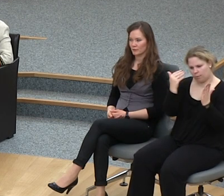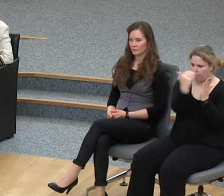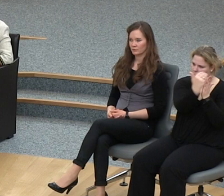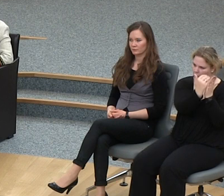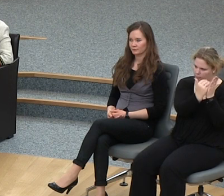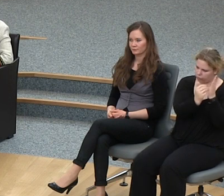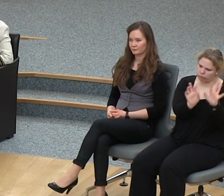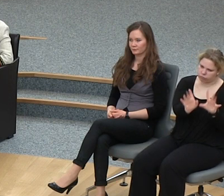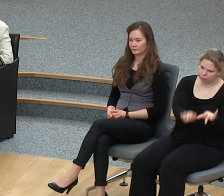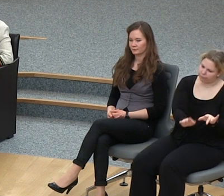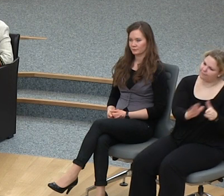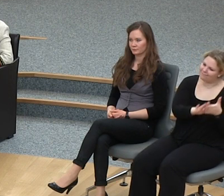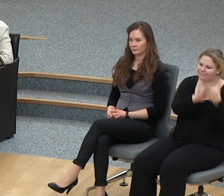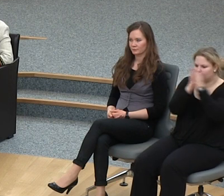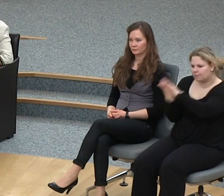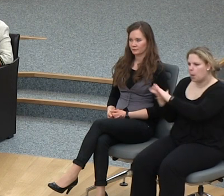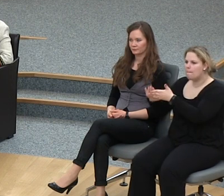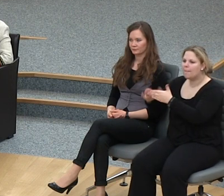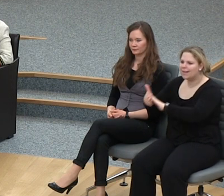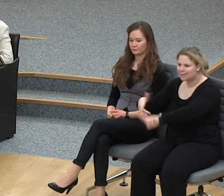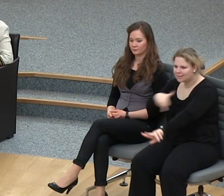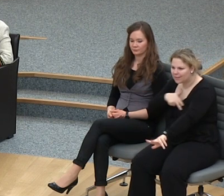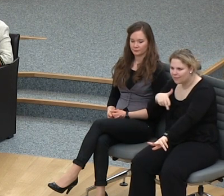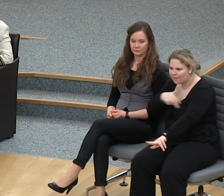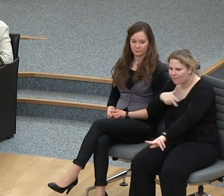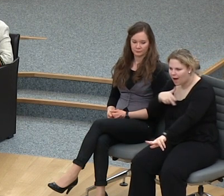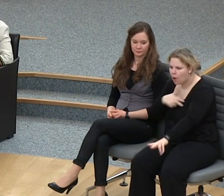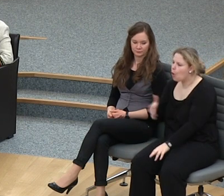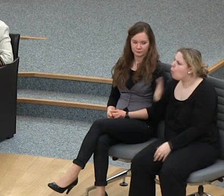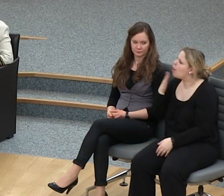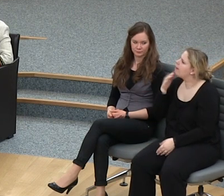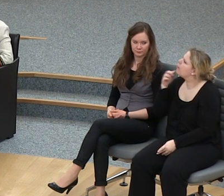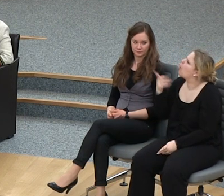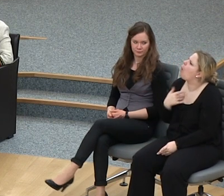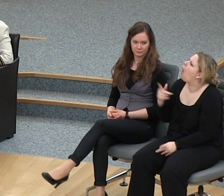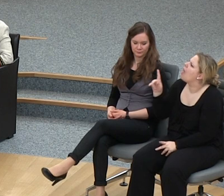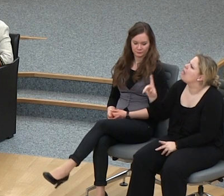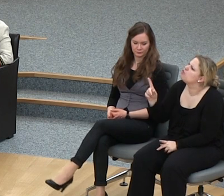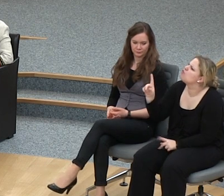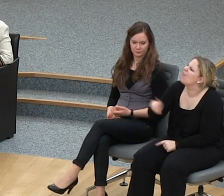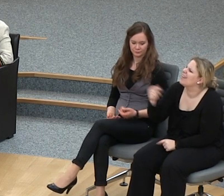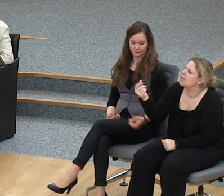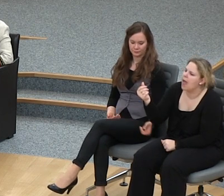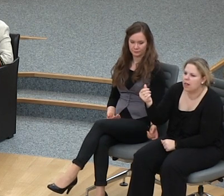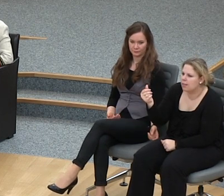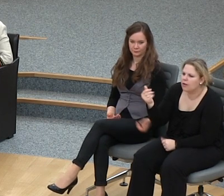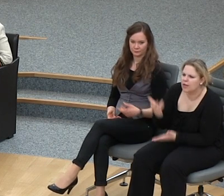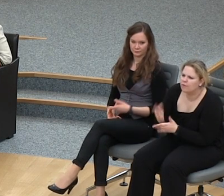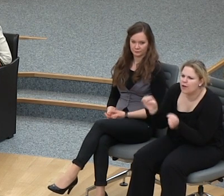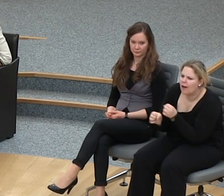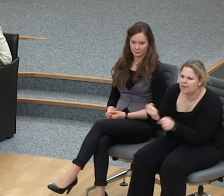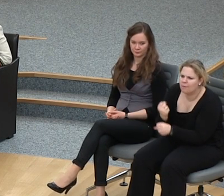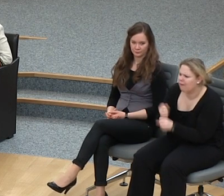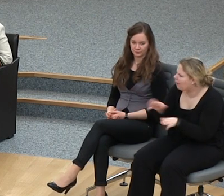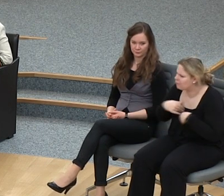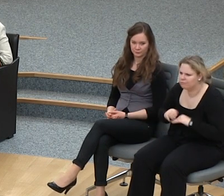müssen darauf achten, dass es nicht an Finanzierungsvorbehalten scheitert. Das ist das eine. Das zweite, das wurde ja